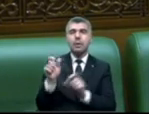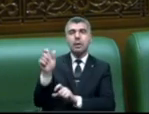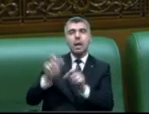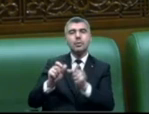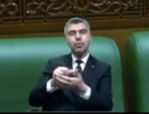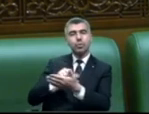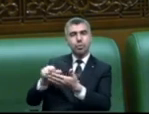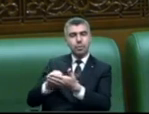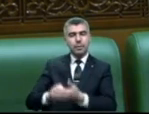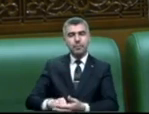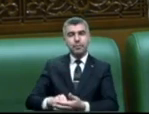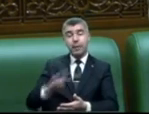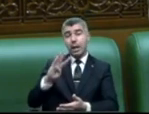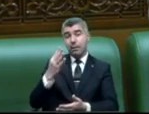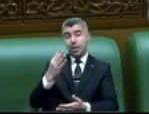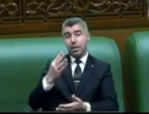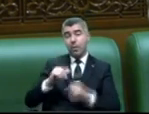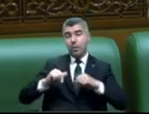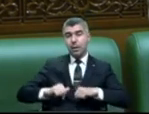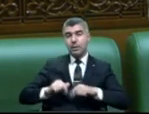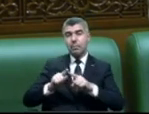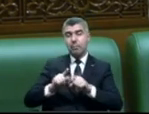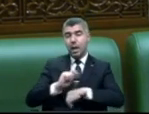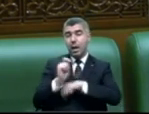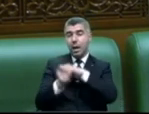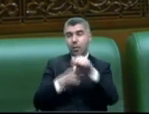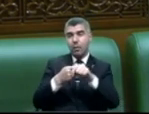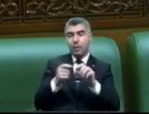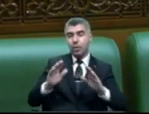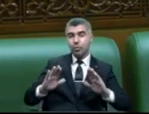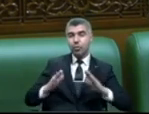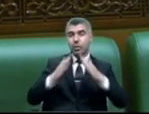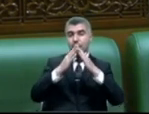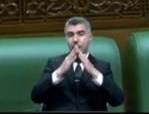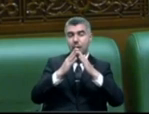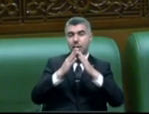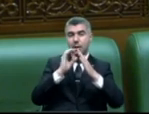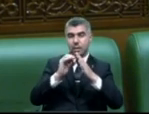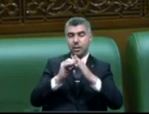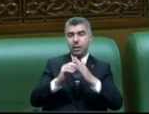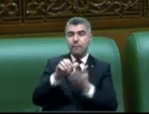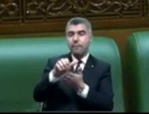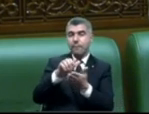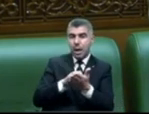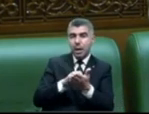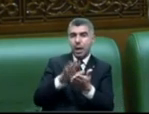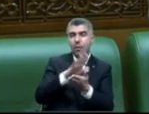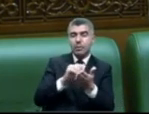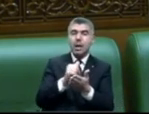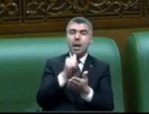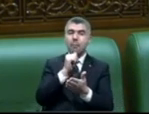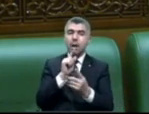للمواطن المغربي. رابعا سيد الوزير، لا شك أن المناطق القروية والجبلية تشكل مصدرا للثروة الفلاحية والحيوانية